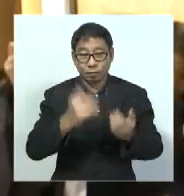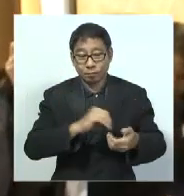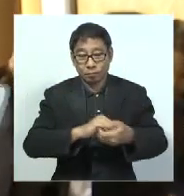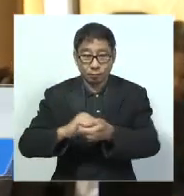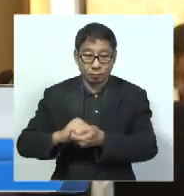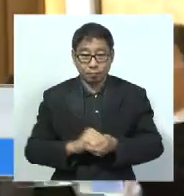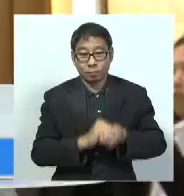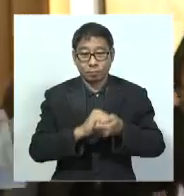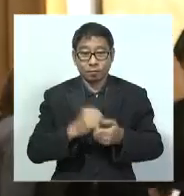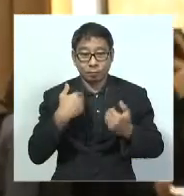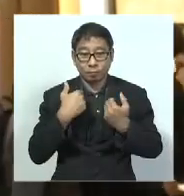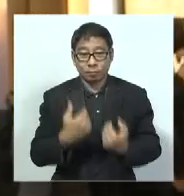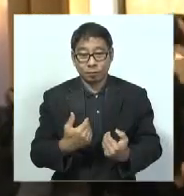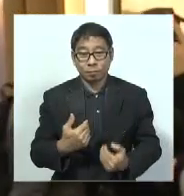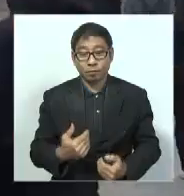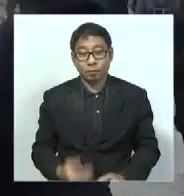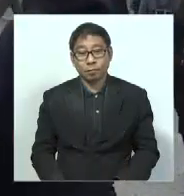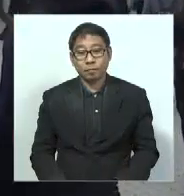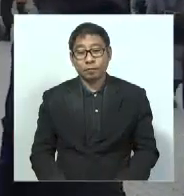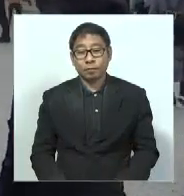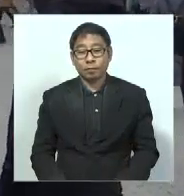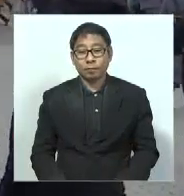อกันและการเตรียมงานที่ด้วยครับ